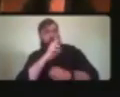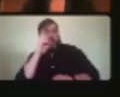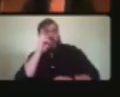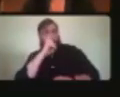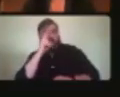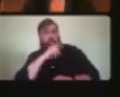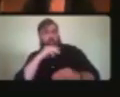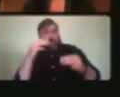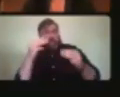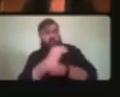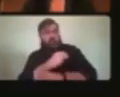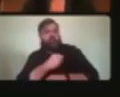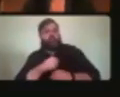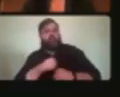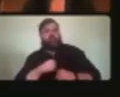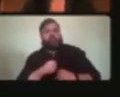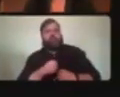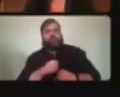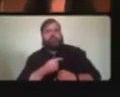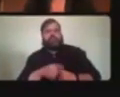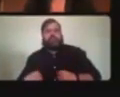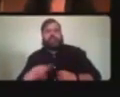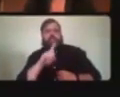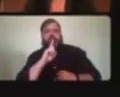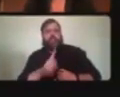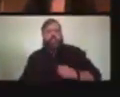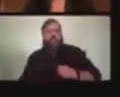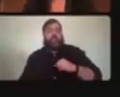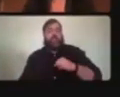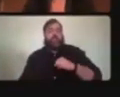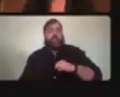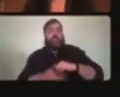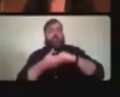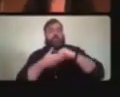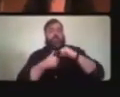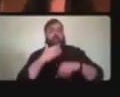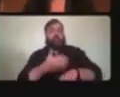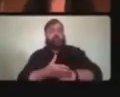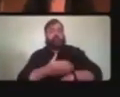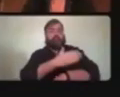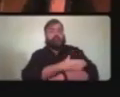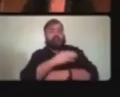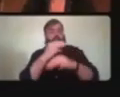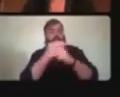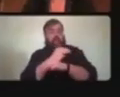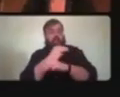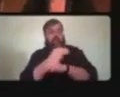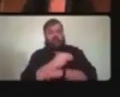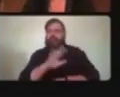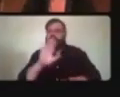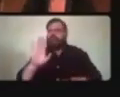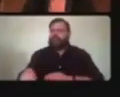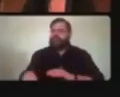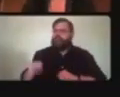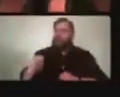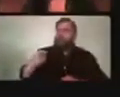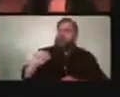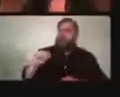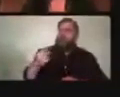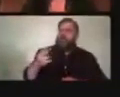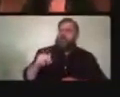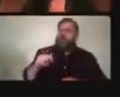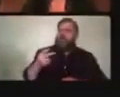Kufikia sasa nilikuwa sijaelewa masuala ya hisabati, lakini nilikuja hapa nikapata msaada.